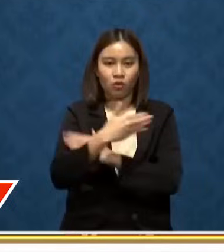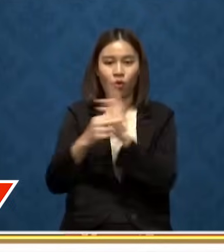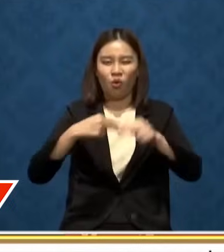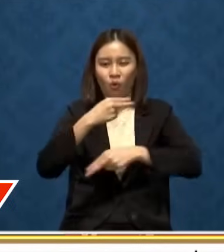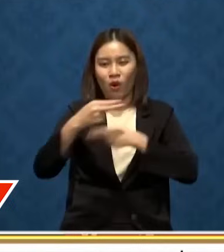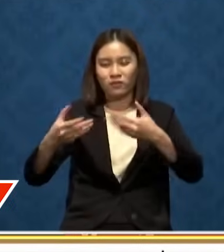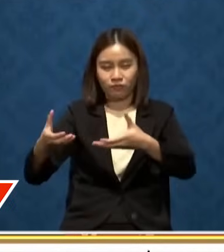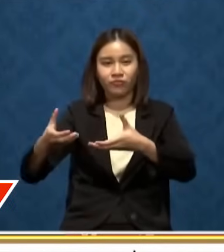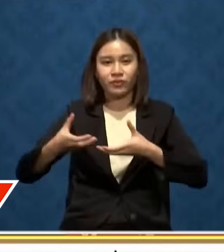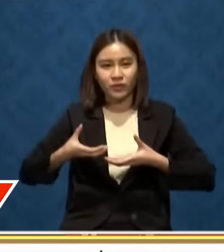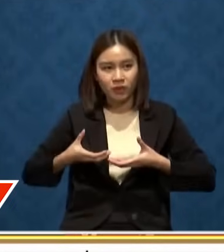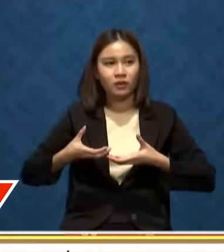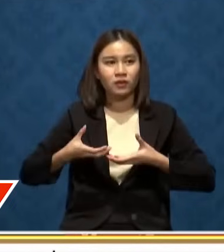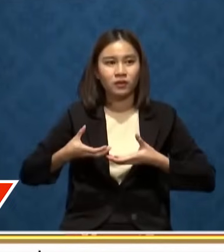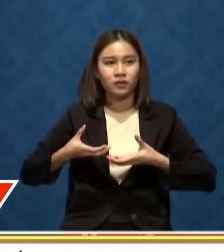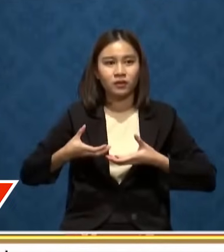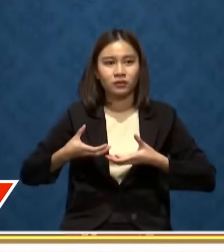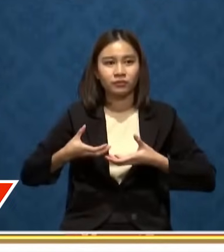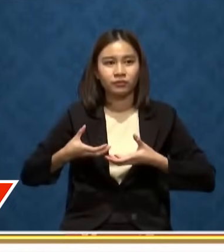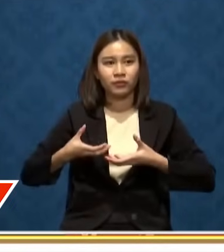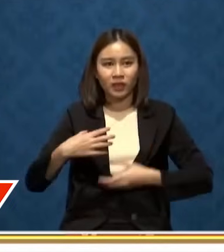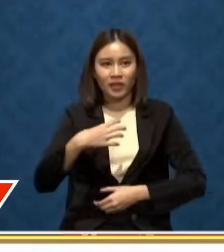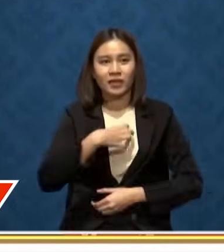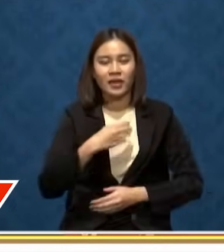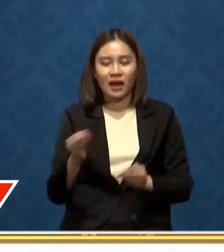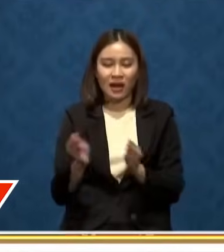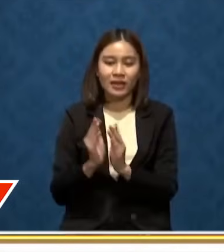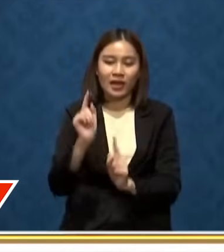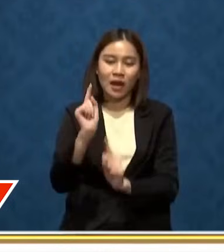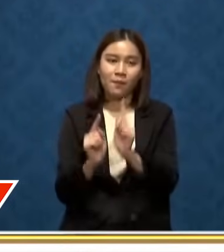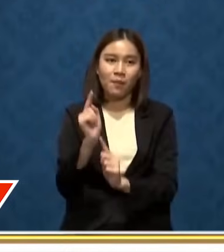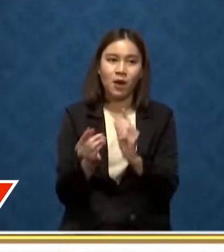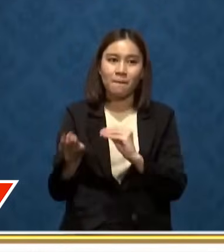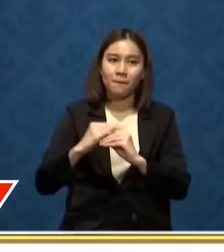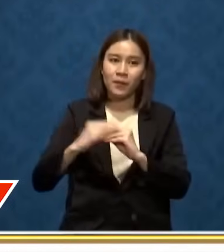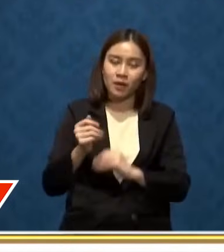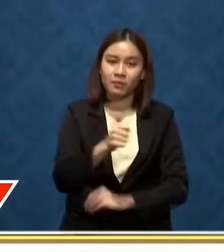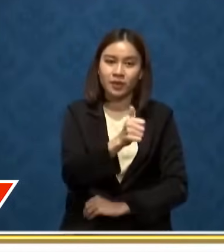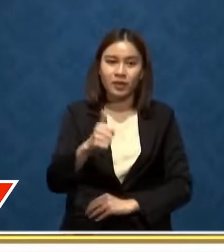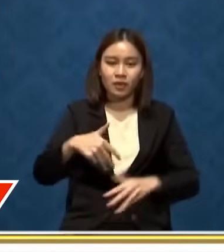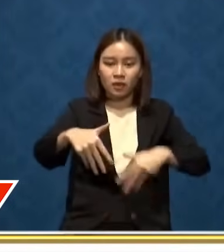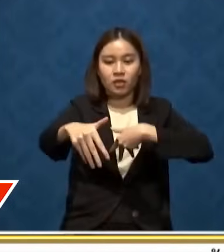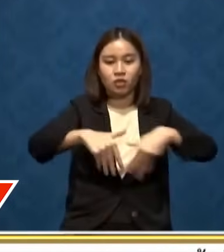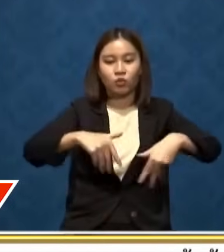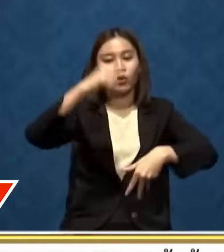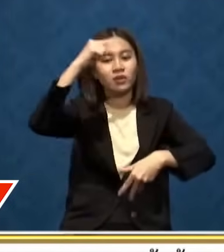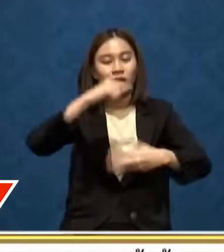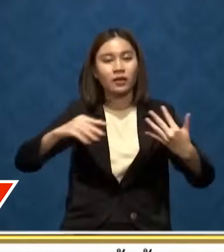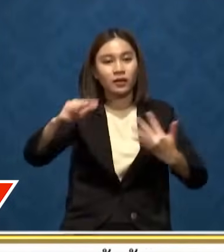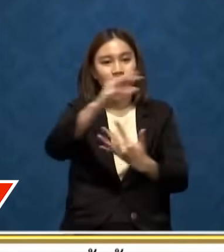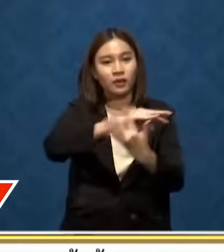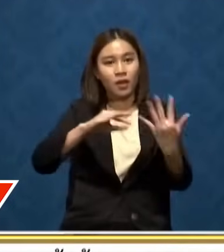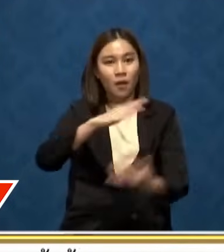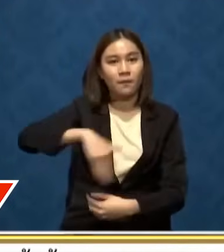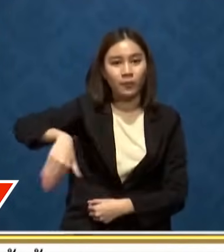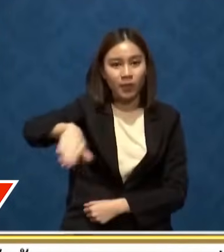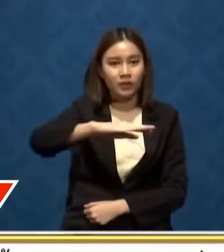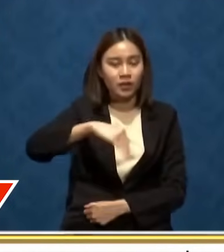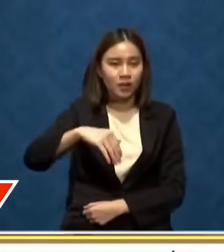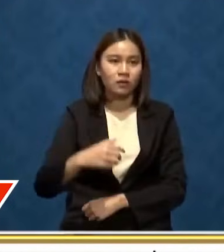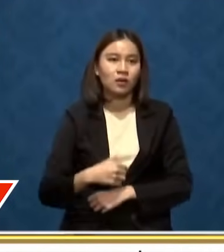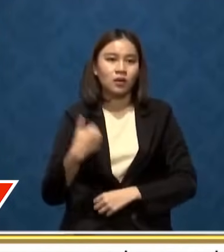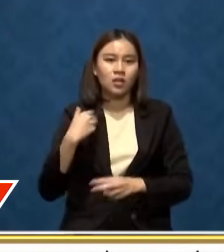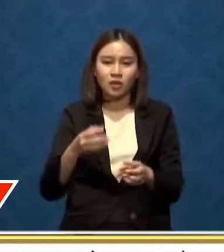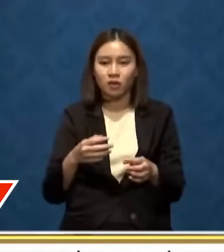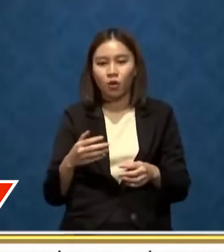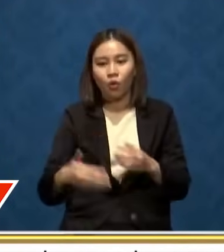จากอาจารย์อยากได้ของขวัญนั้นจากไทย TBS พี่น้องประชาชนคนไทยทั้งประเทศ ที่เขาไม่มีช่องท